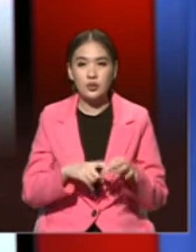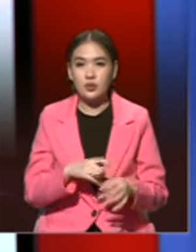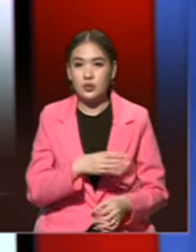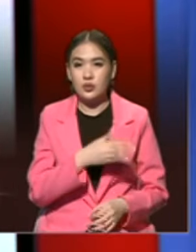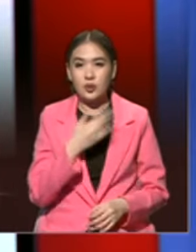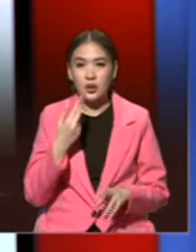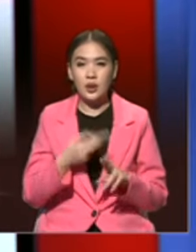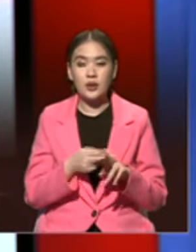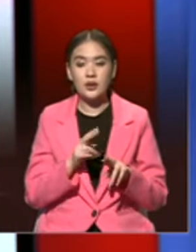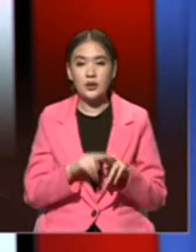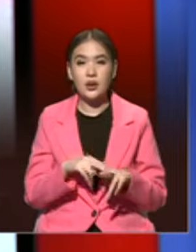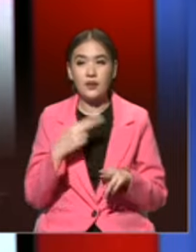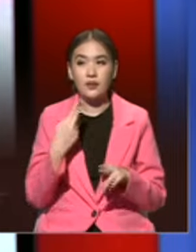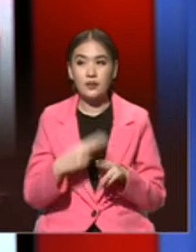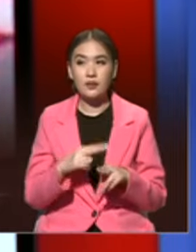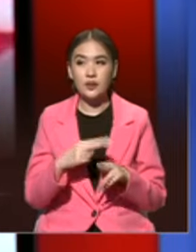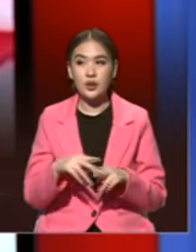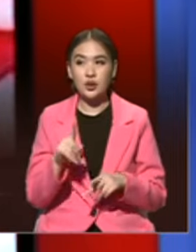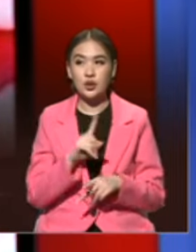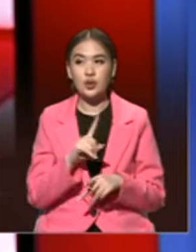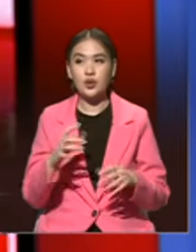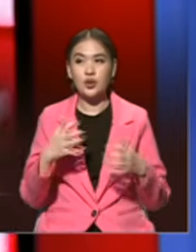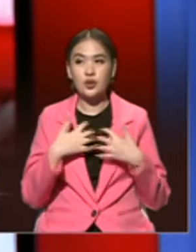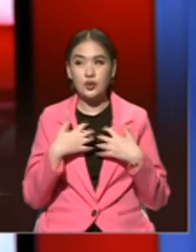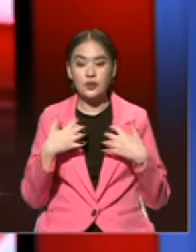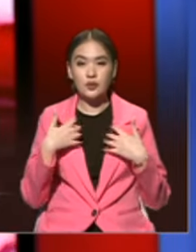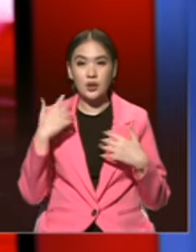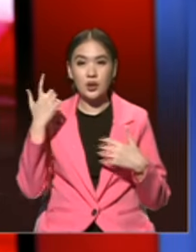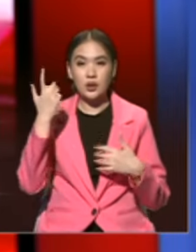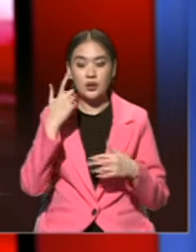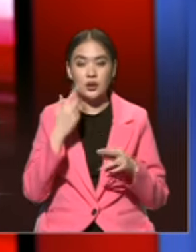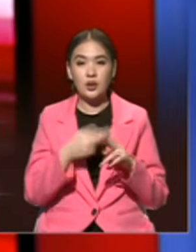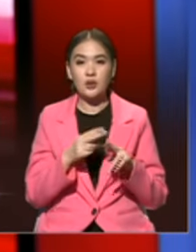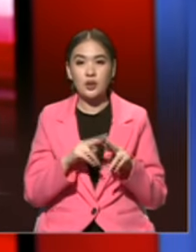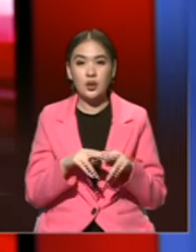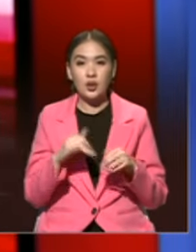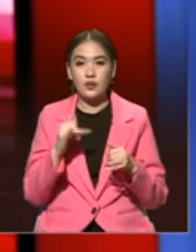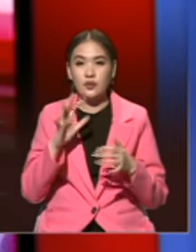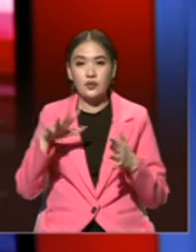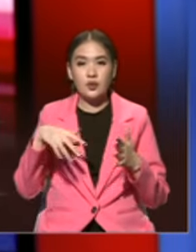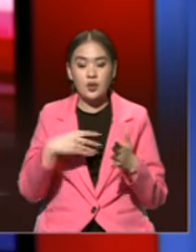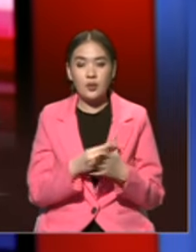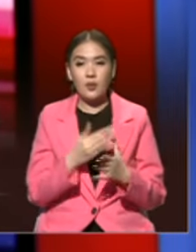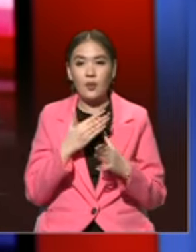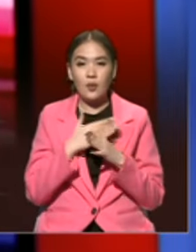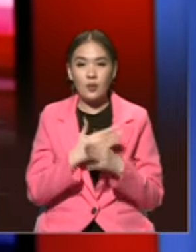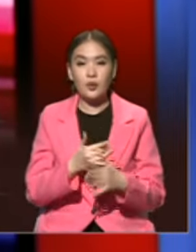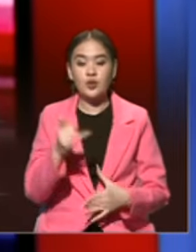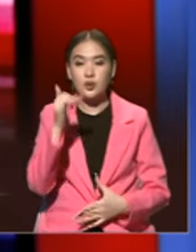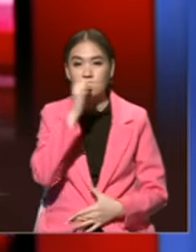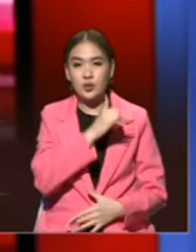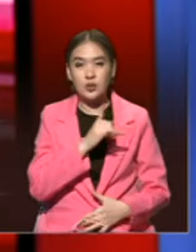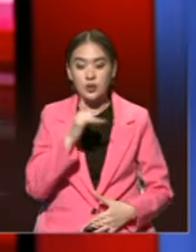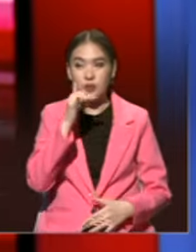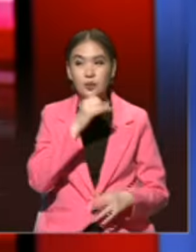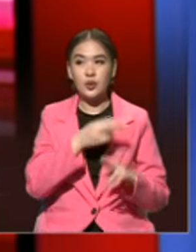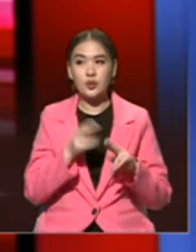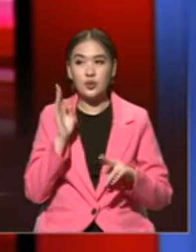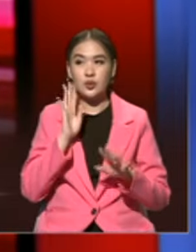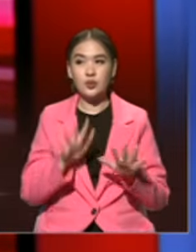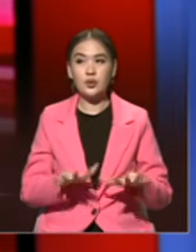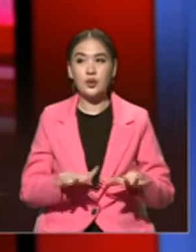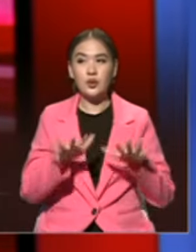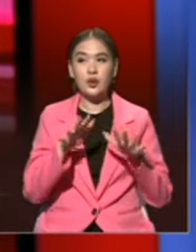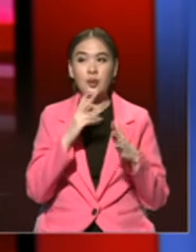Соның кесірінен сол мал иелері мемлекеттің қолдауын, көмегін ала алмай отыр. Сондықтан жаңағы осы су тасқыны